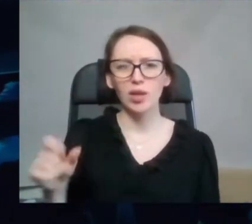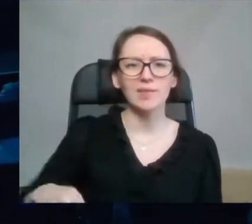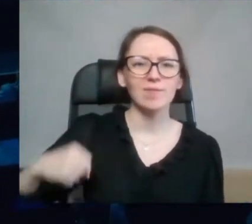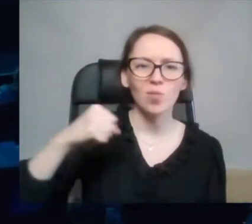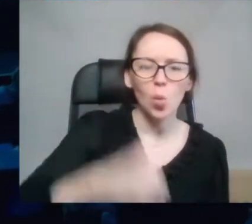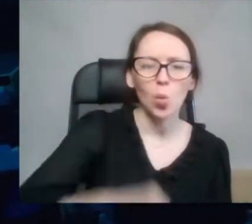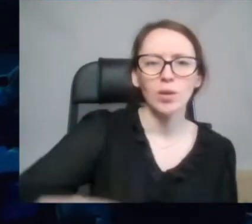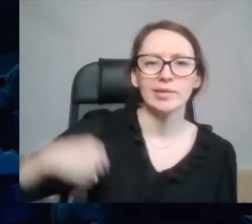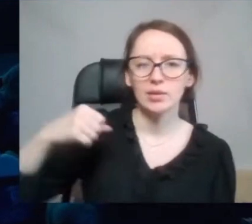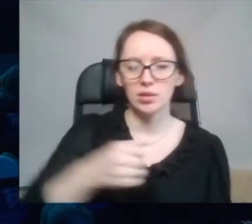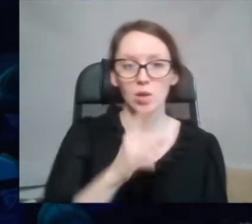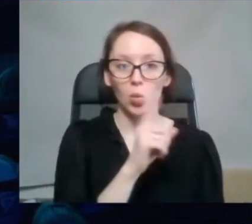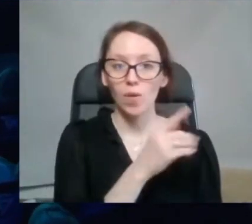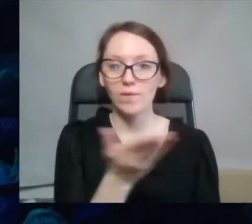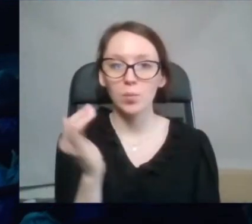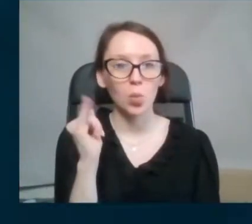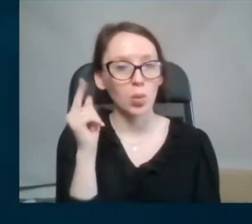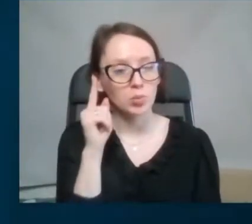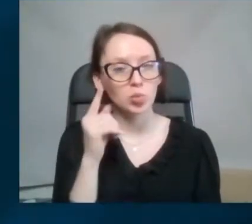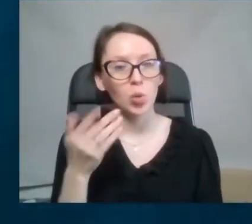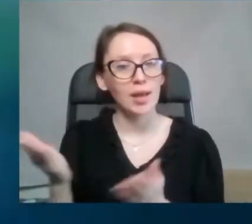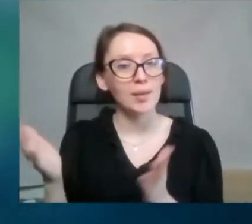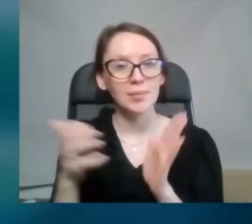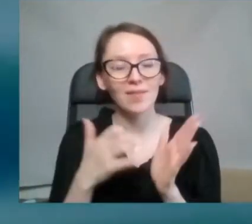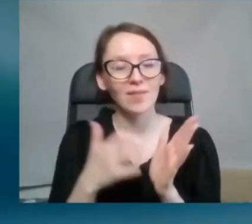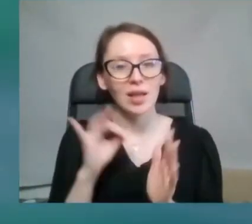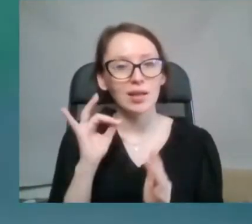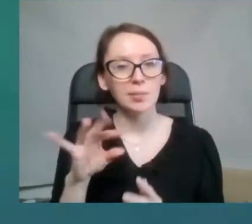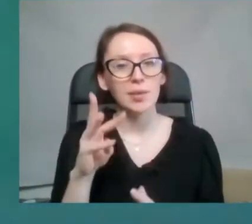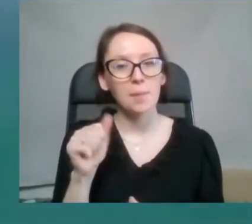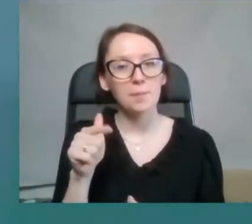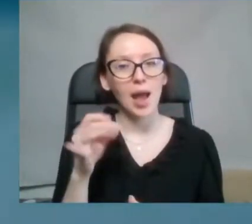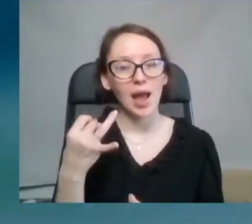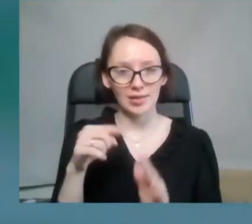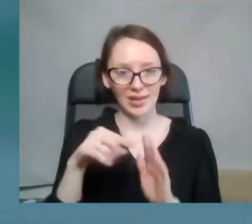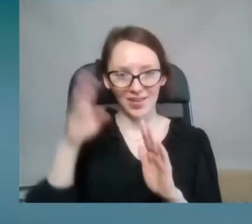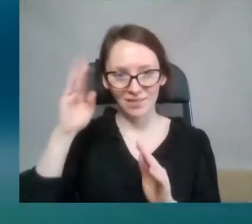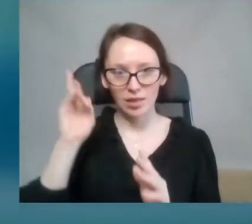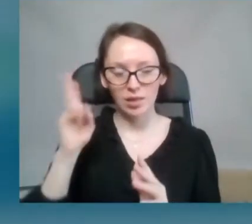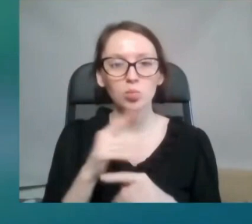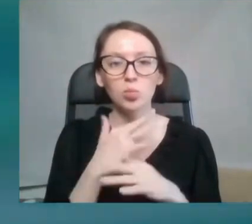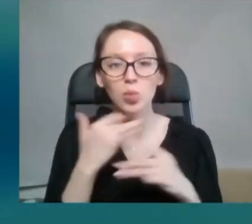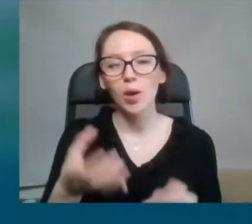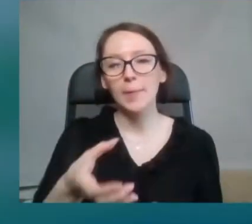плохо понимаете, что им не хватает именно магния. Магния в воде, которую они много пьют.